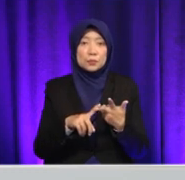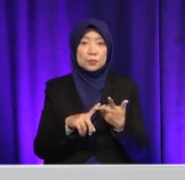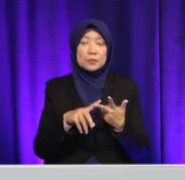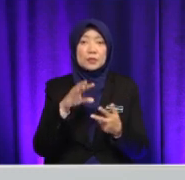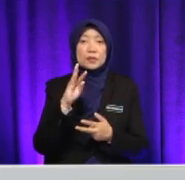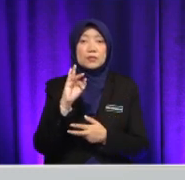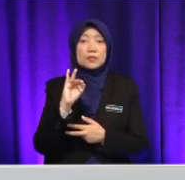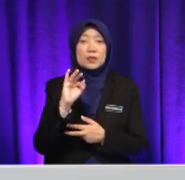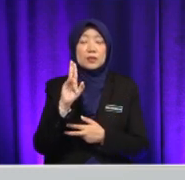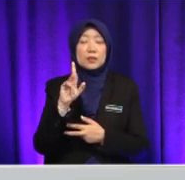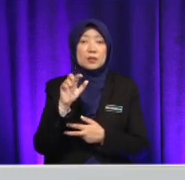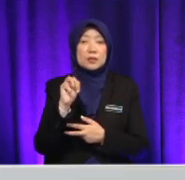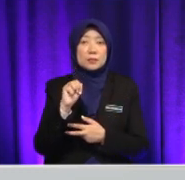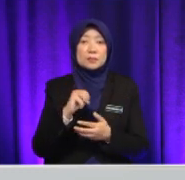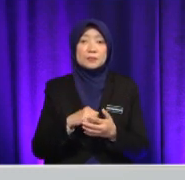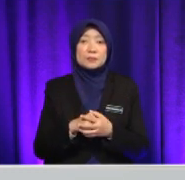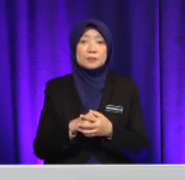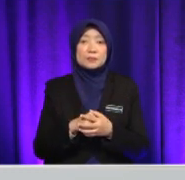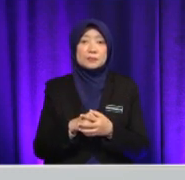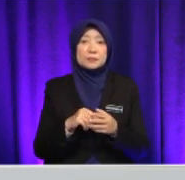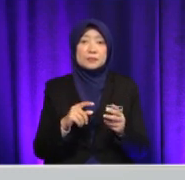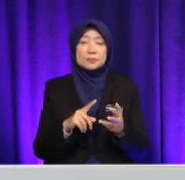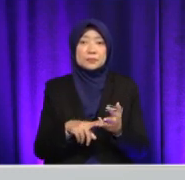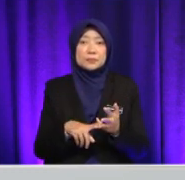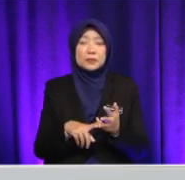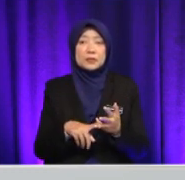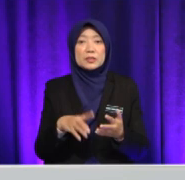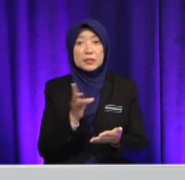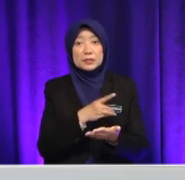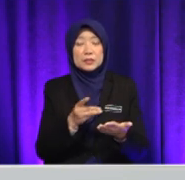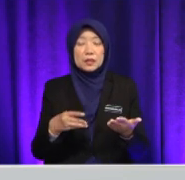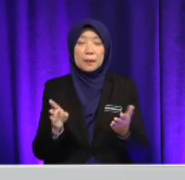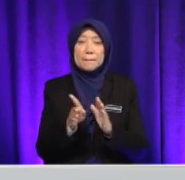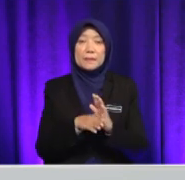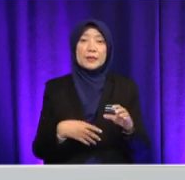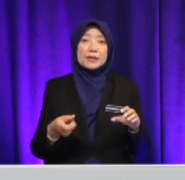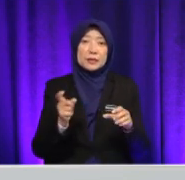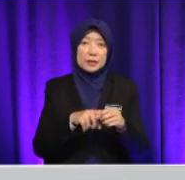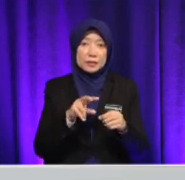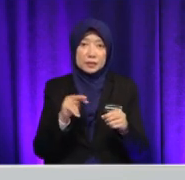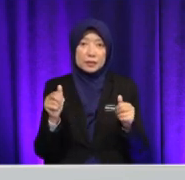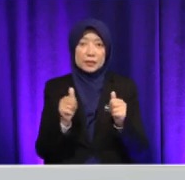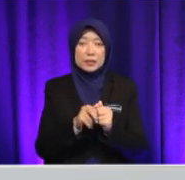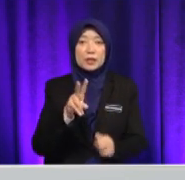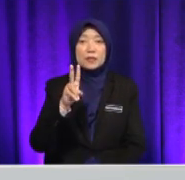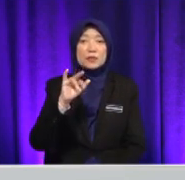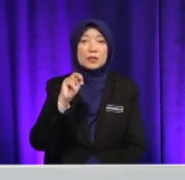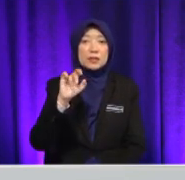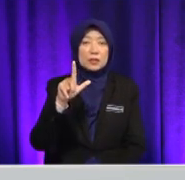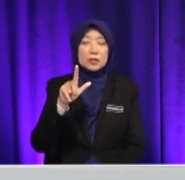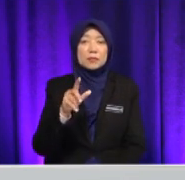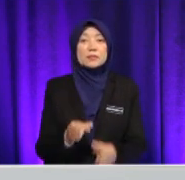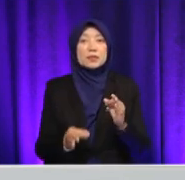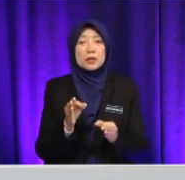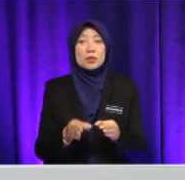dan juga yang keempat Thunder grafik digital Nah itu berkaitan dengan papatani oke juga sama